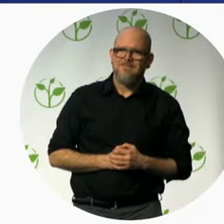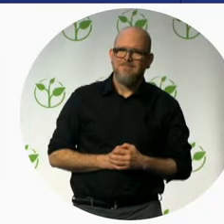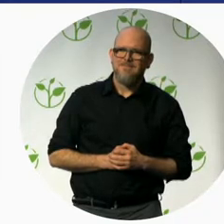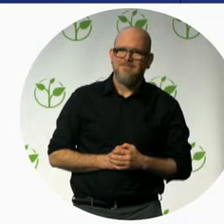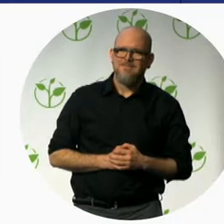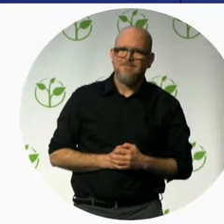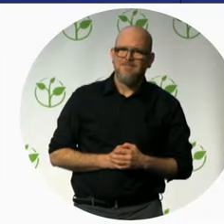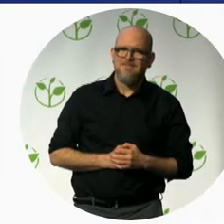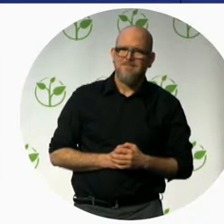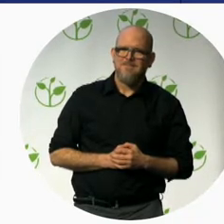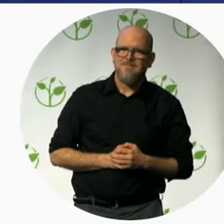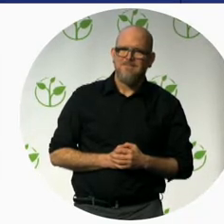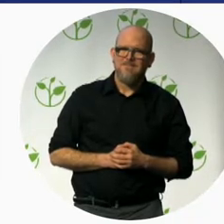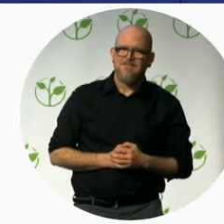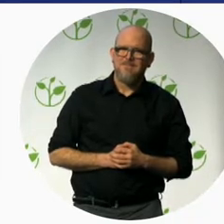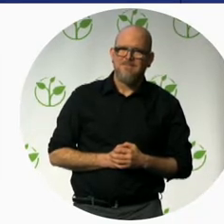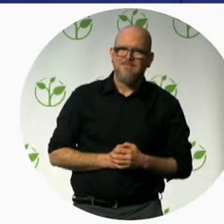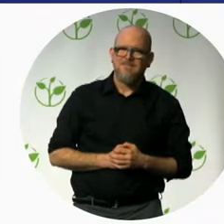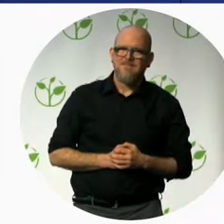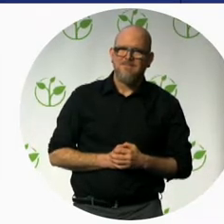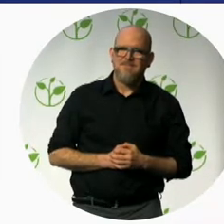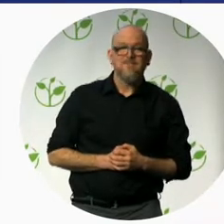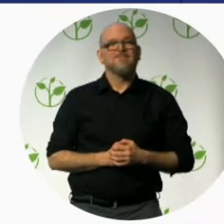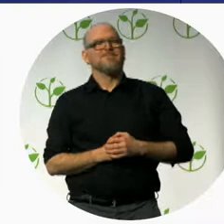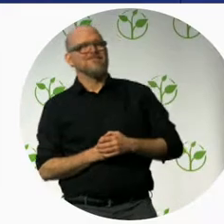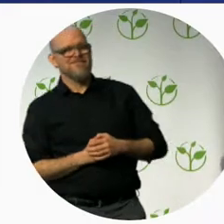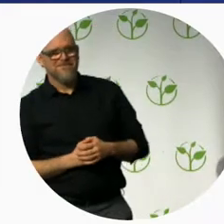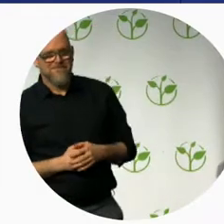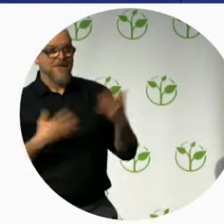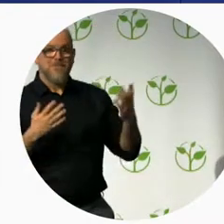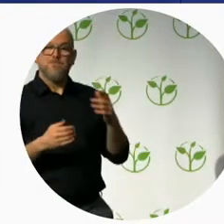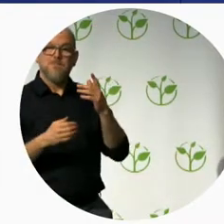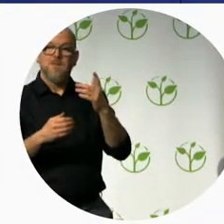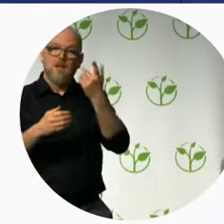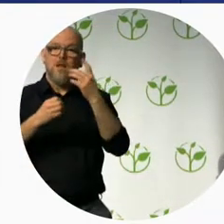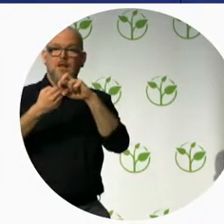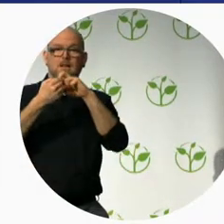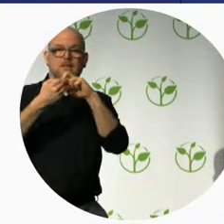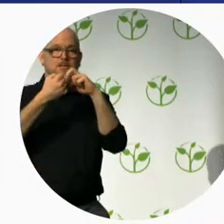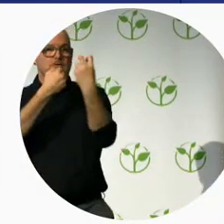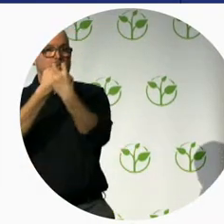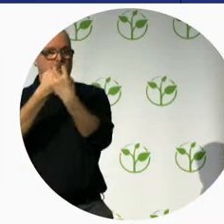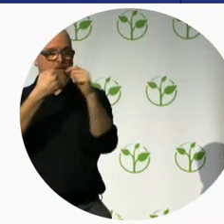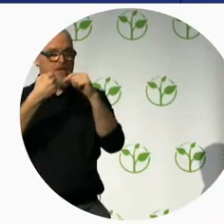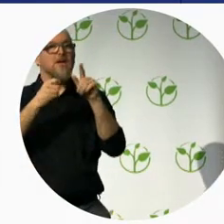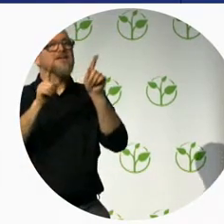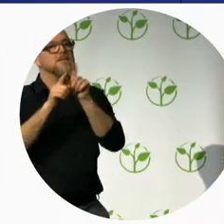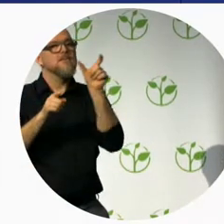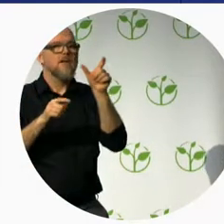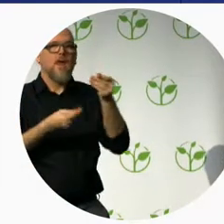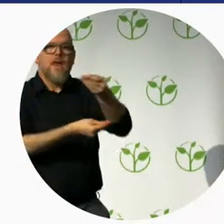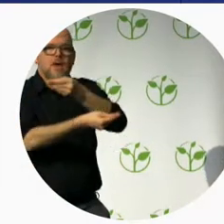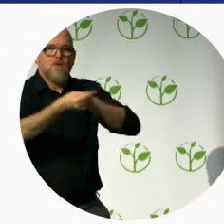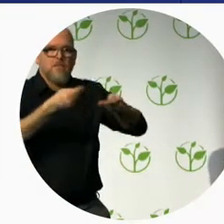Turystyczny jest jednym z najważniejszymi ekonomicznymi sektorem w Europie. Z wszystkich kontynentów jest to